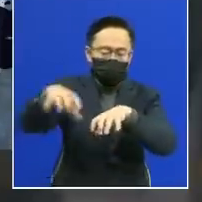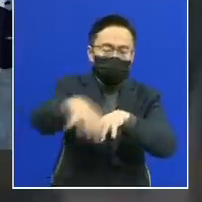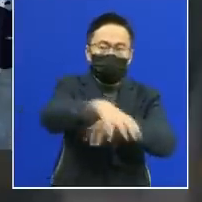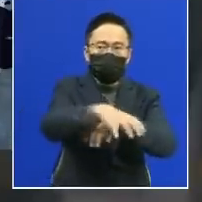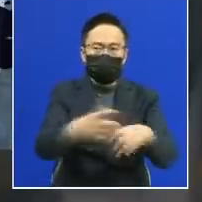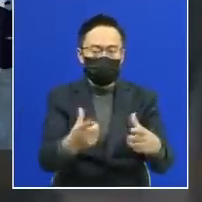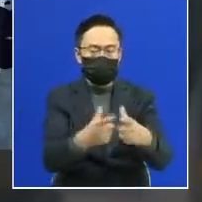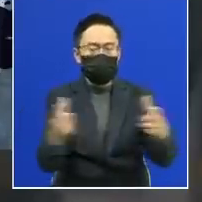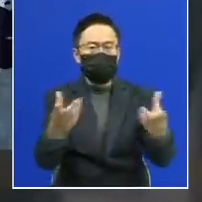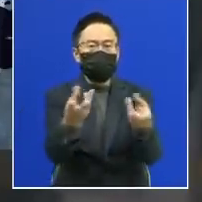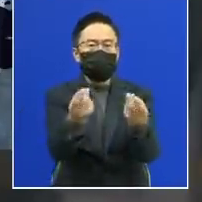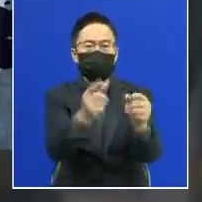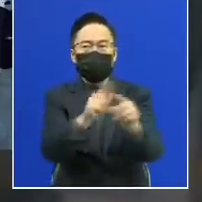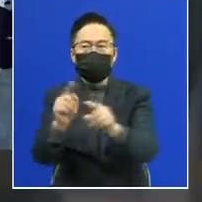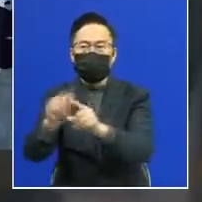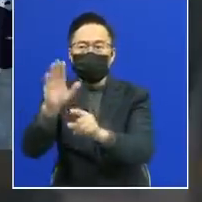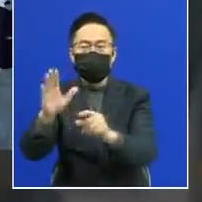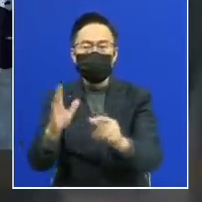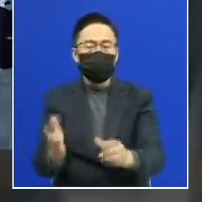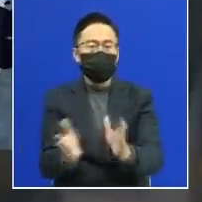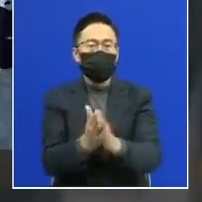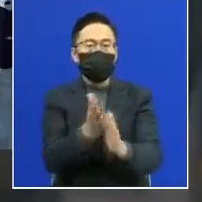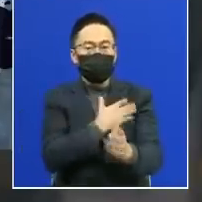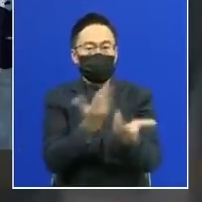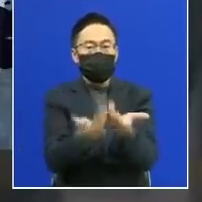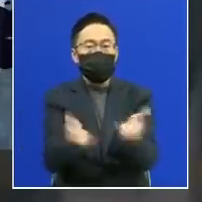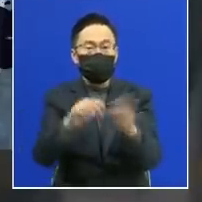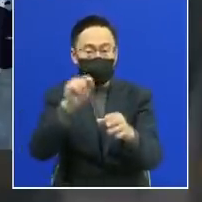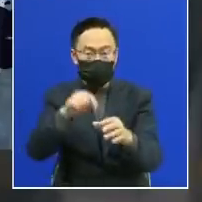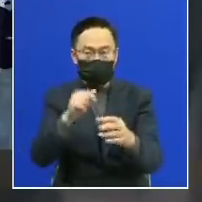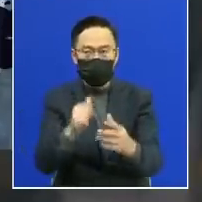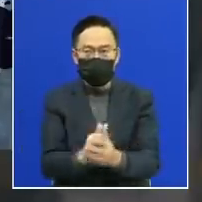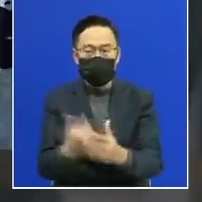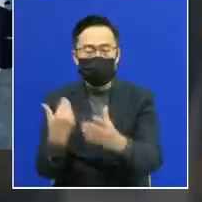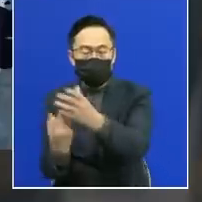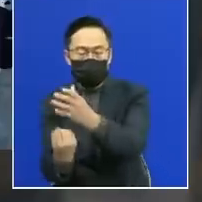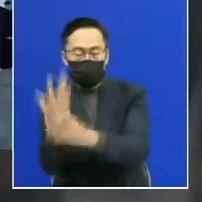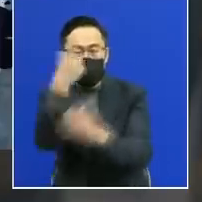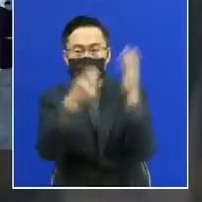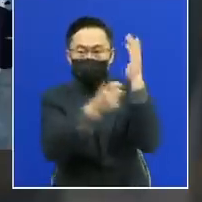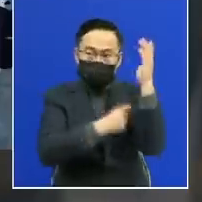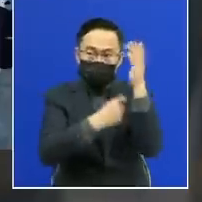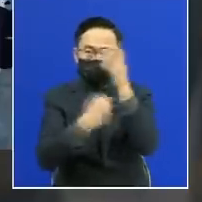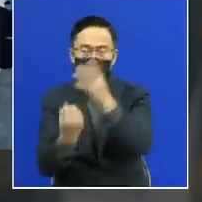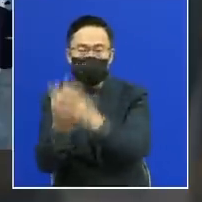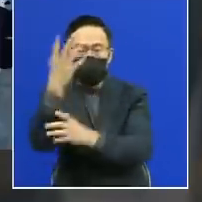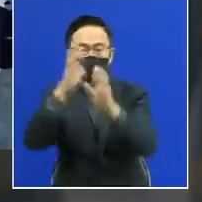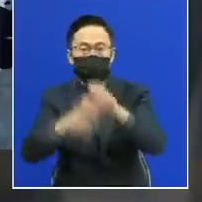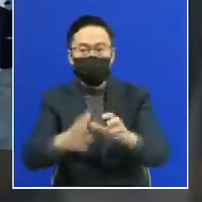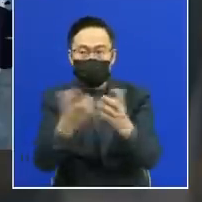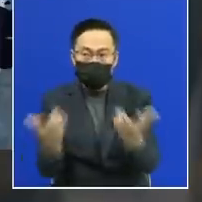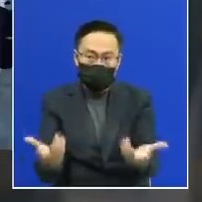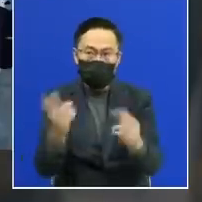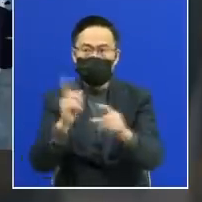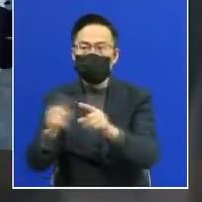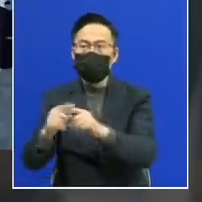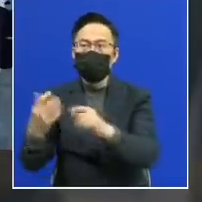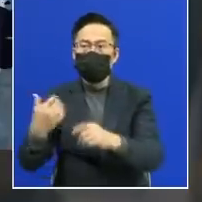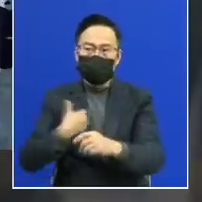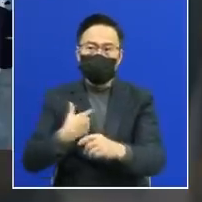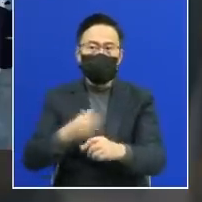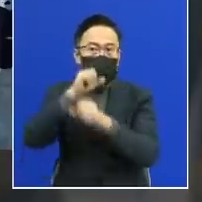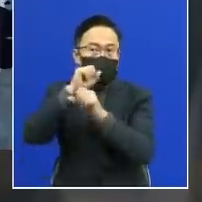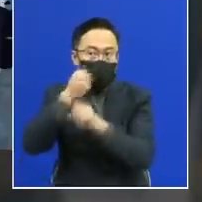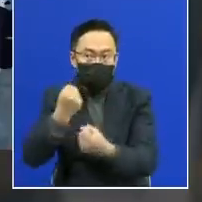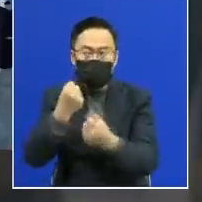แล้วก็มีสวนทุเรียนนี่อยู่บริเวณรอบๆนะฮะแล้วก็วันนี้ป่าไม้ชัยภูมิเนี่ยได้มีการล